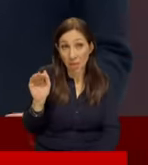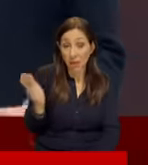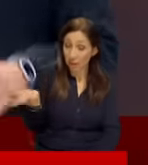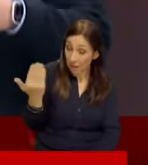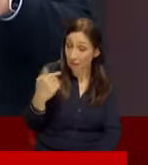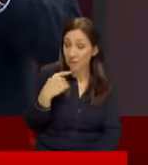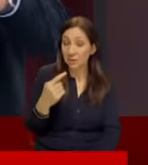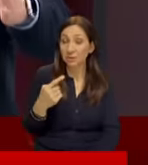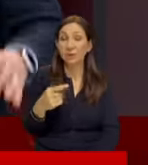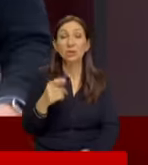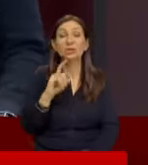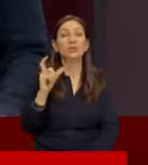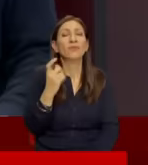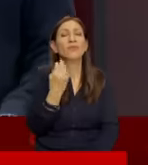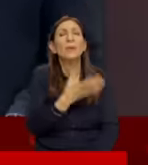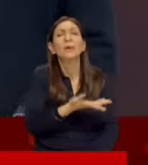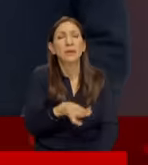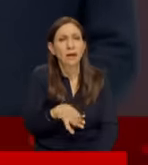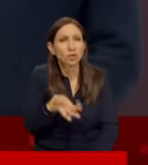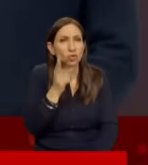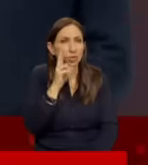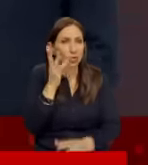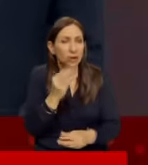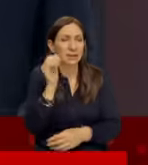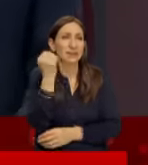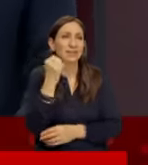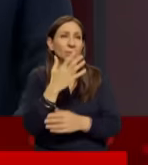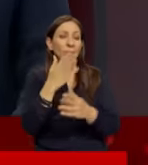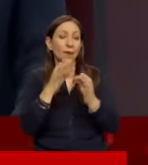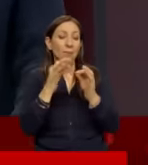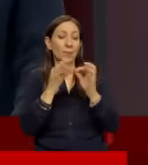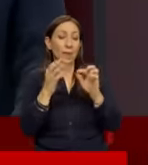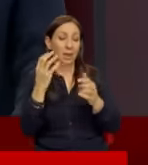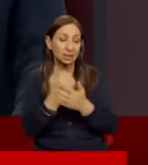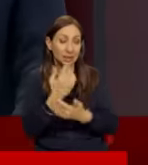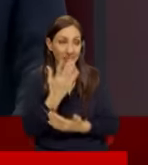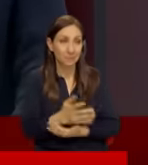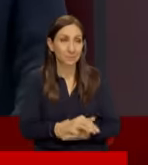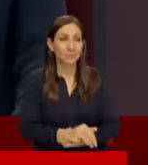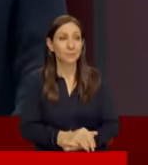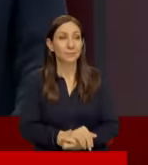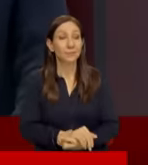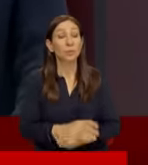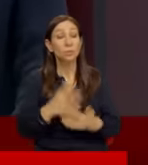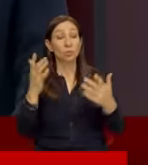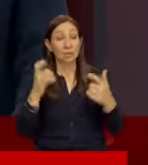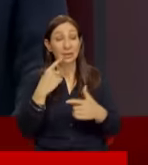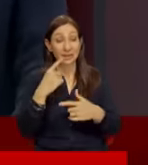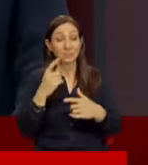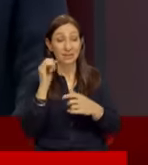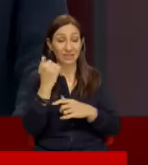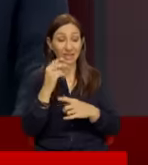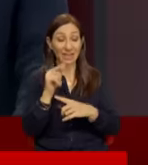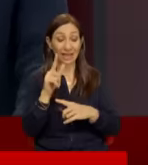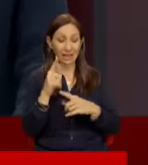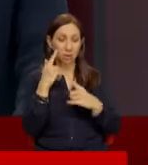demişti. Hiç cevap bile vermediler. Neticede Sivas'ta Büyük Birlik Partisi kazandı. Büyük şehir dedim. Sivas hani